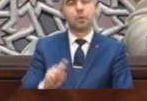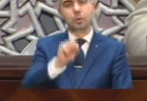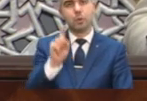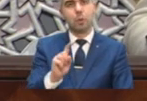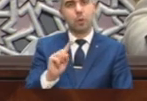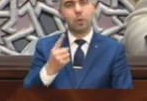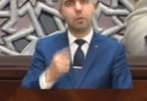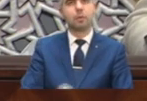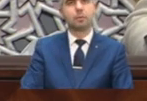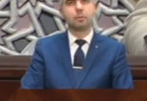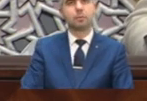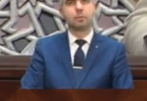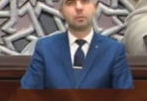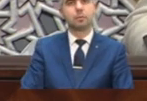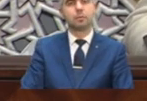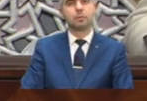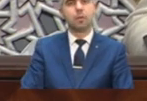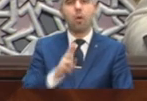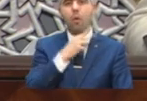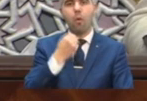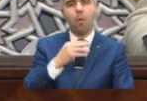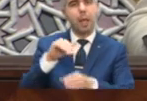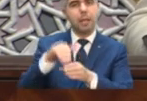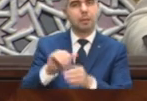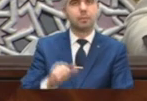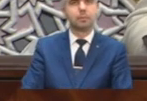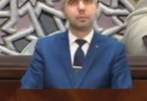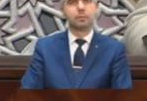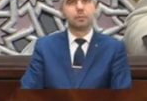الأول تتقدم به فرق الأغلبية.